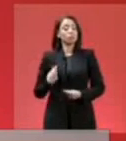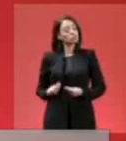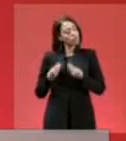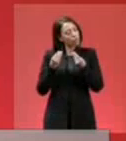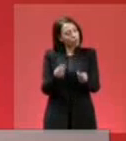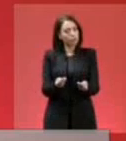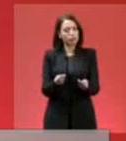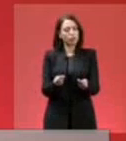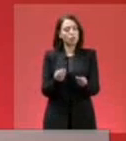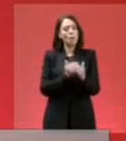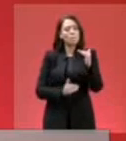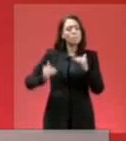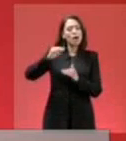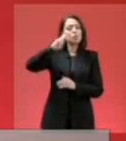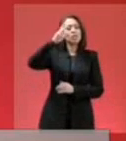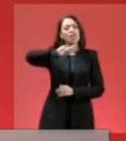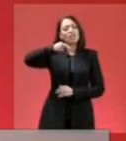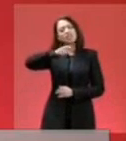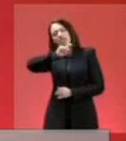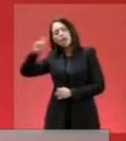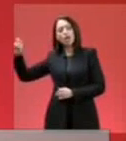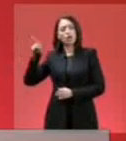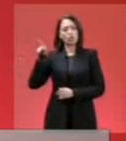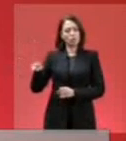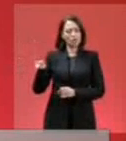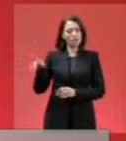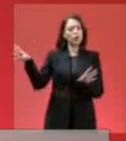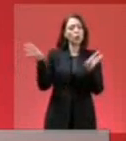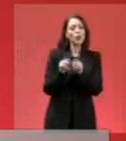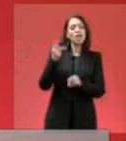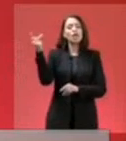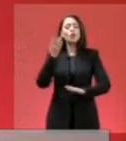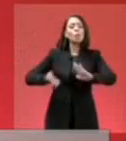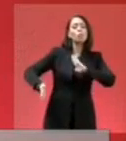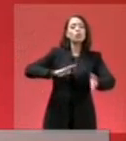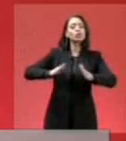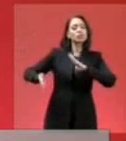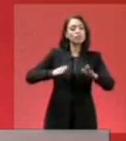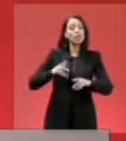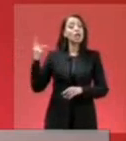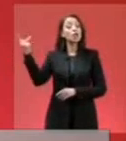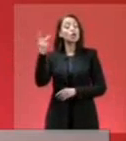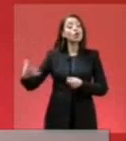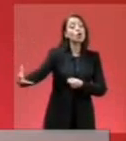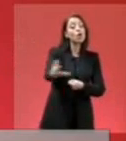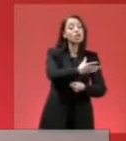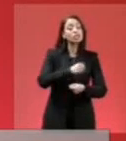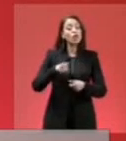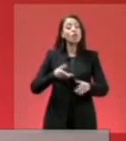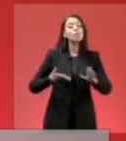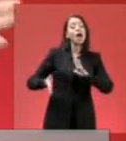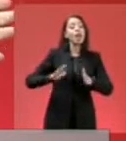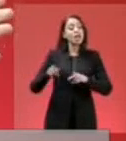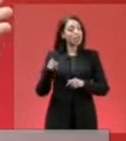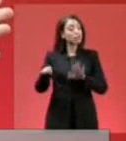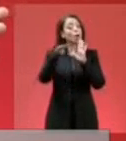Διαθέσαμε πάνω από 3 δισεκατομμύρια σε πολιτικές κοινωνικής προστασίας, στο κοινωνικό εισόδημα αλληλεγγύης,